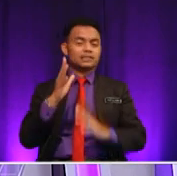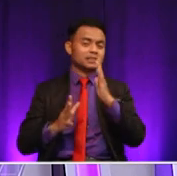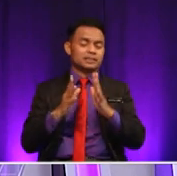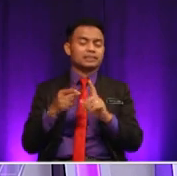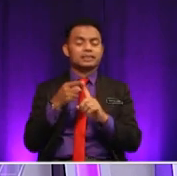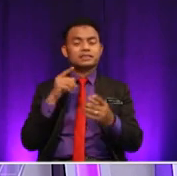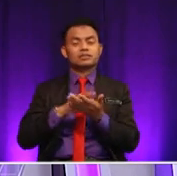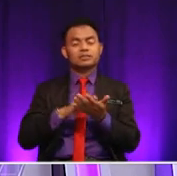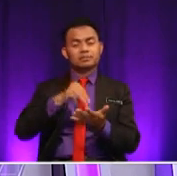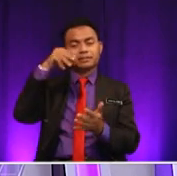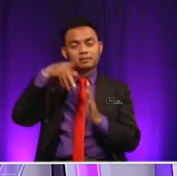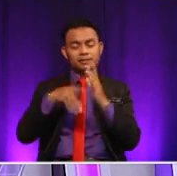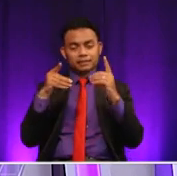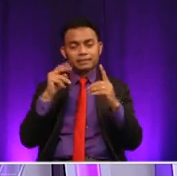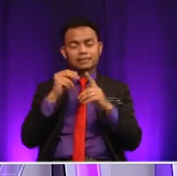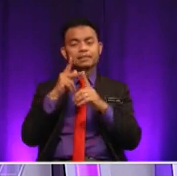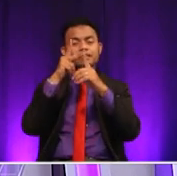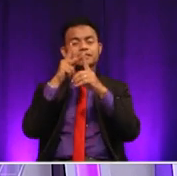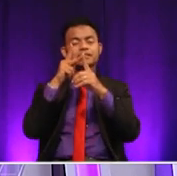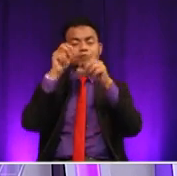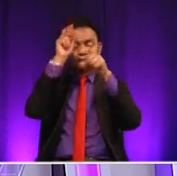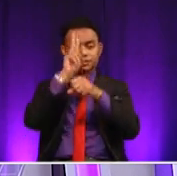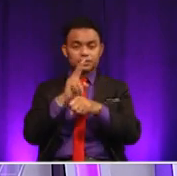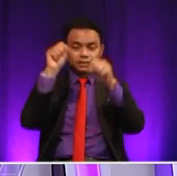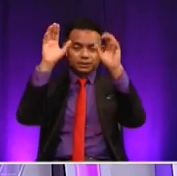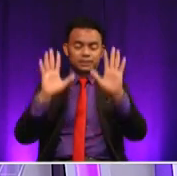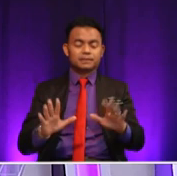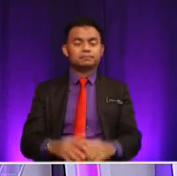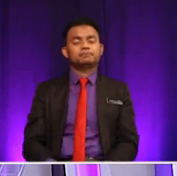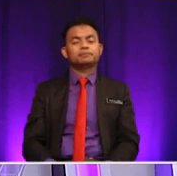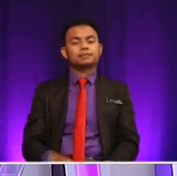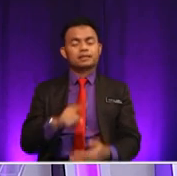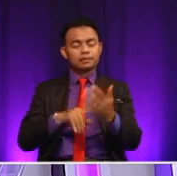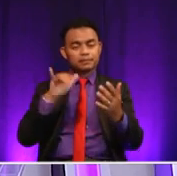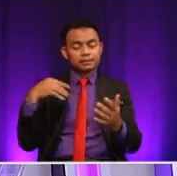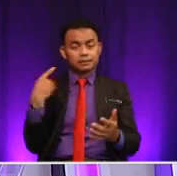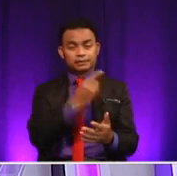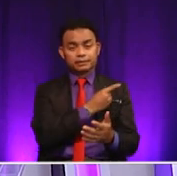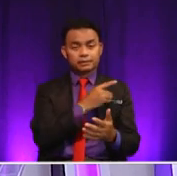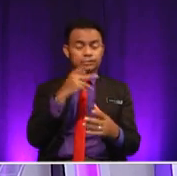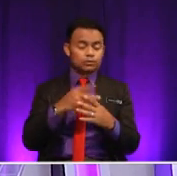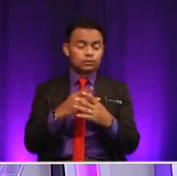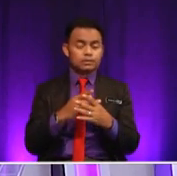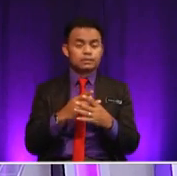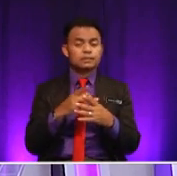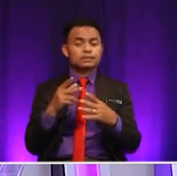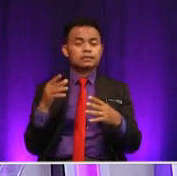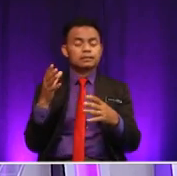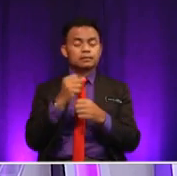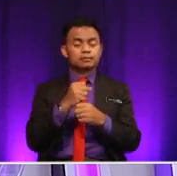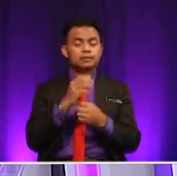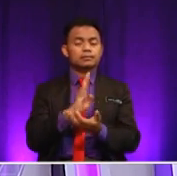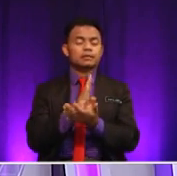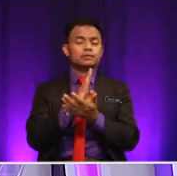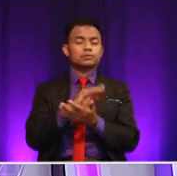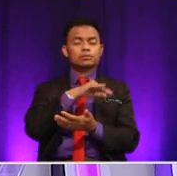sekolah menengah pendidikan syek alam diharapkan apa yang kita fungsikan dan membincangkan hari ini membantu murid-murid di luar sana